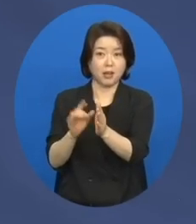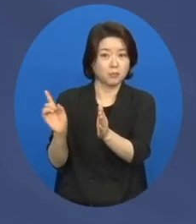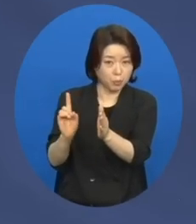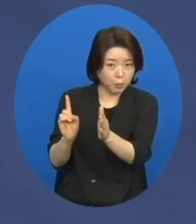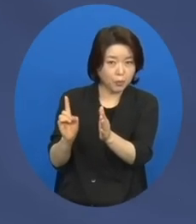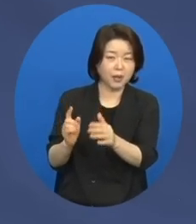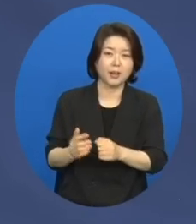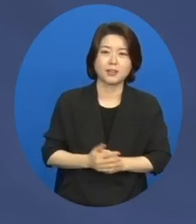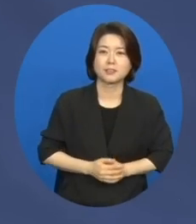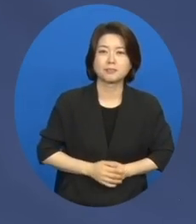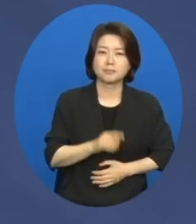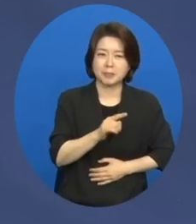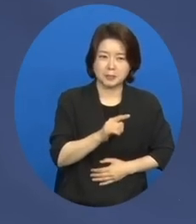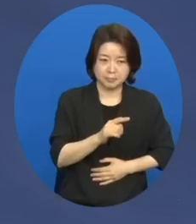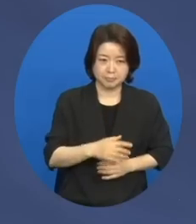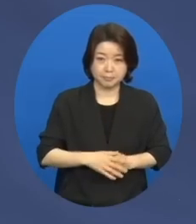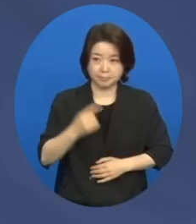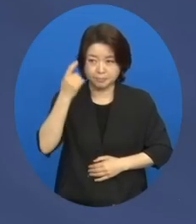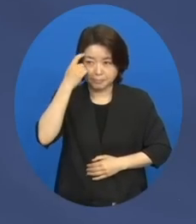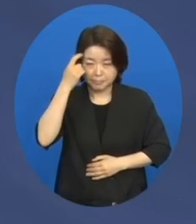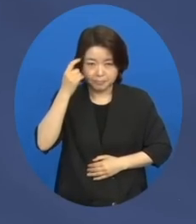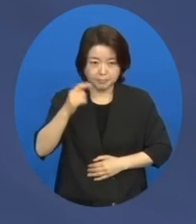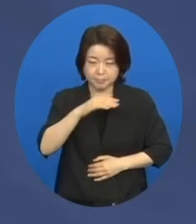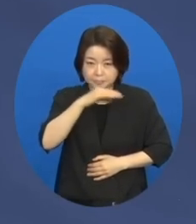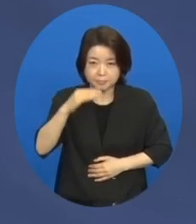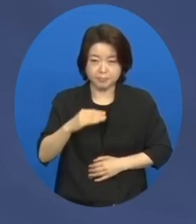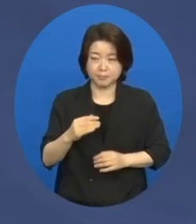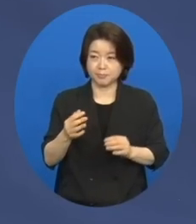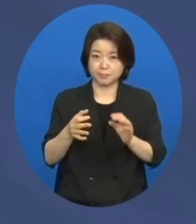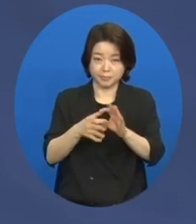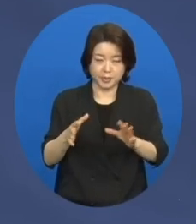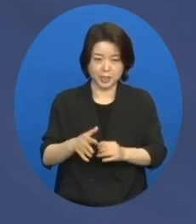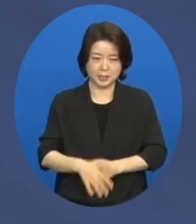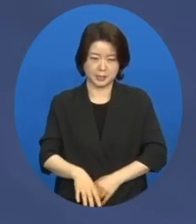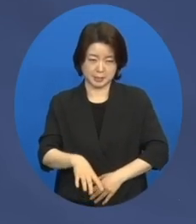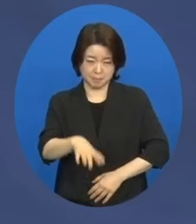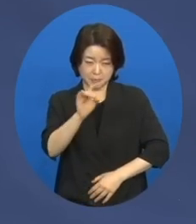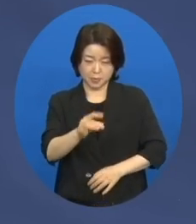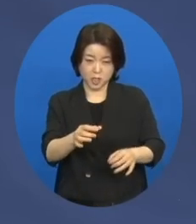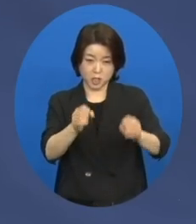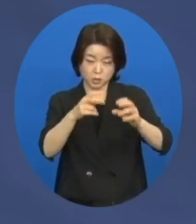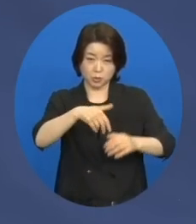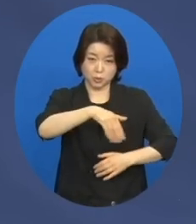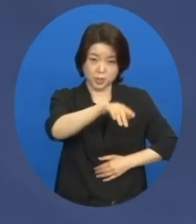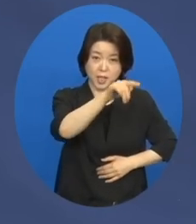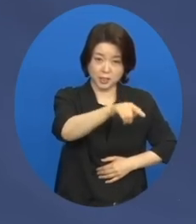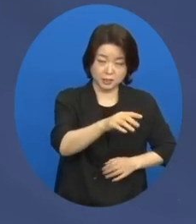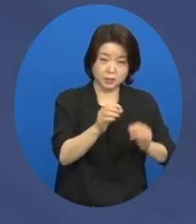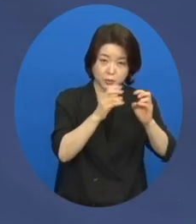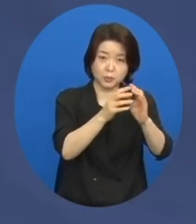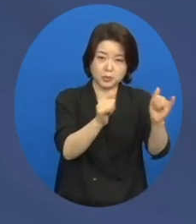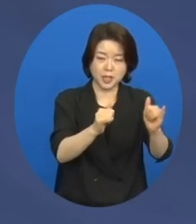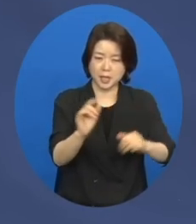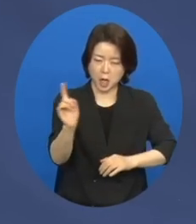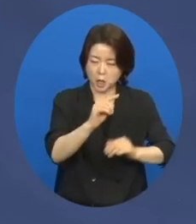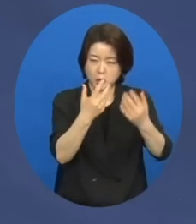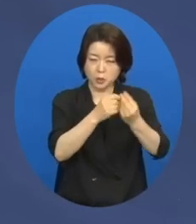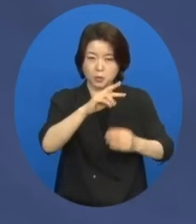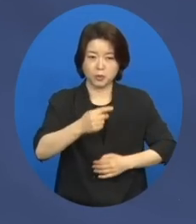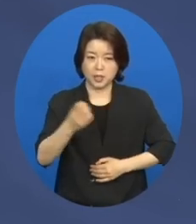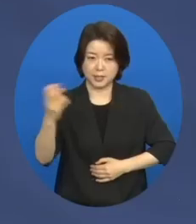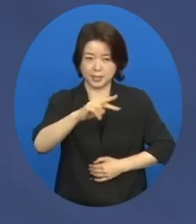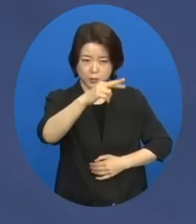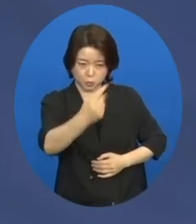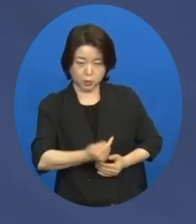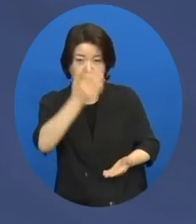뭐냐면, 하여튼 제 정신이든 남의 정신이든 일단 선교지 나간 선교사는 어떤 경우로도 다시 못